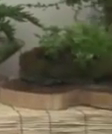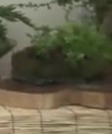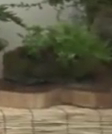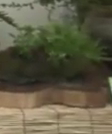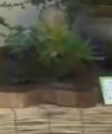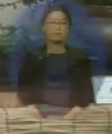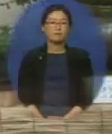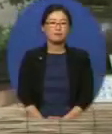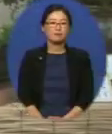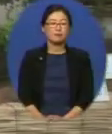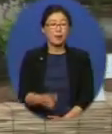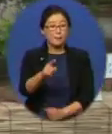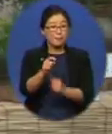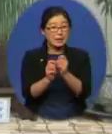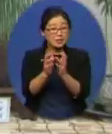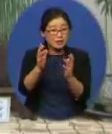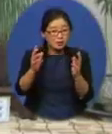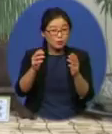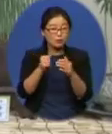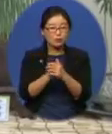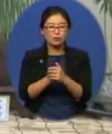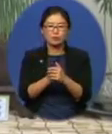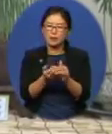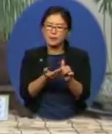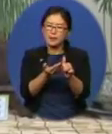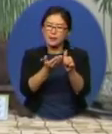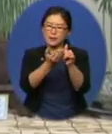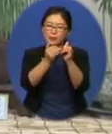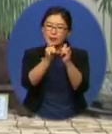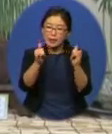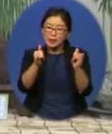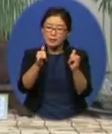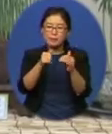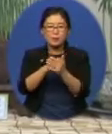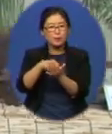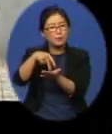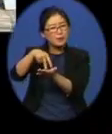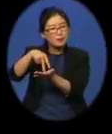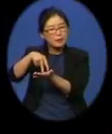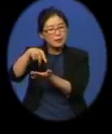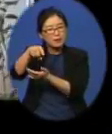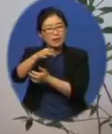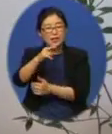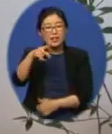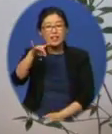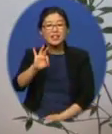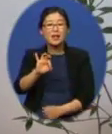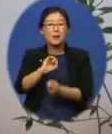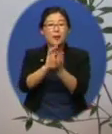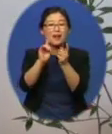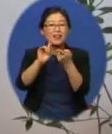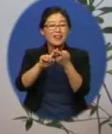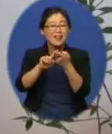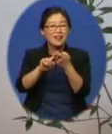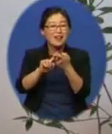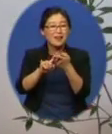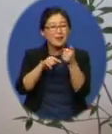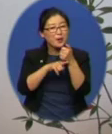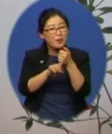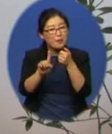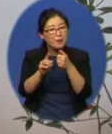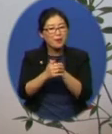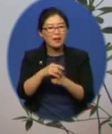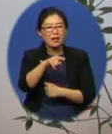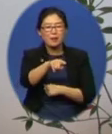그런데 작품을 만들어가는 사람들 입장에서 야생화를 어떻게 정의할까? 야생이라는 거는 자연